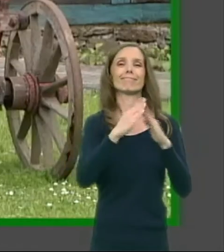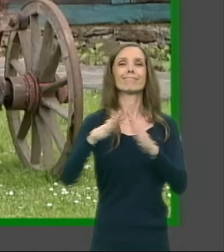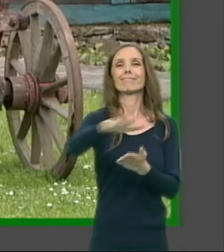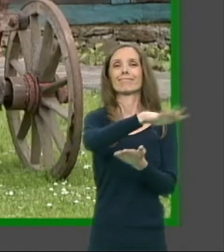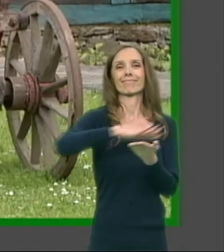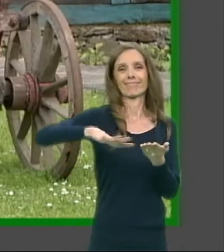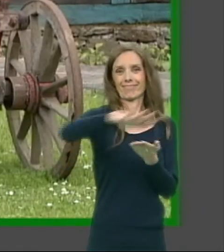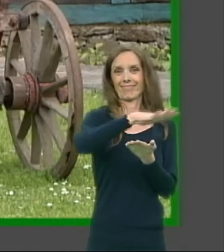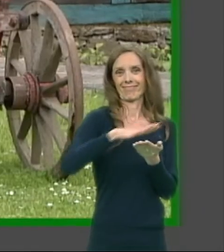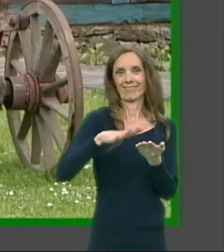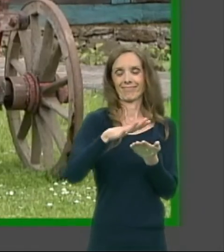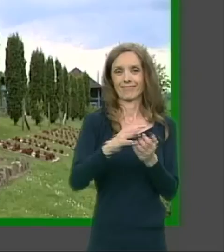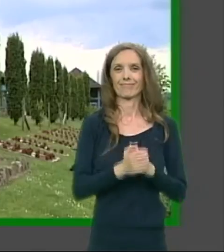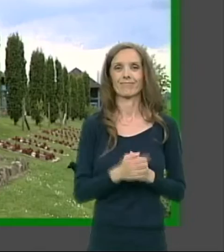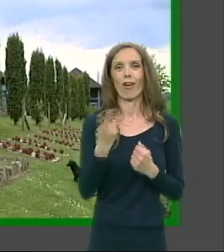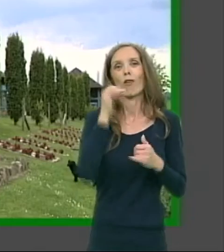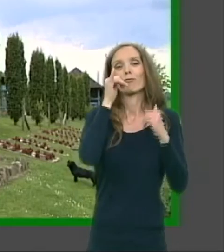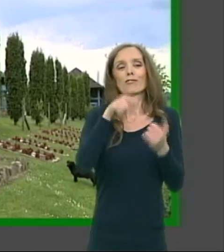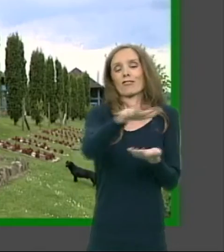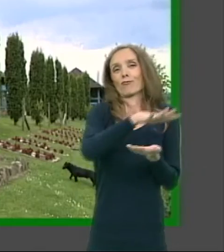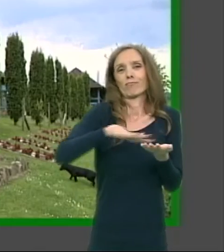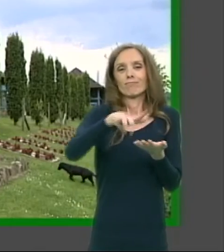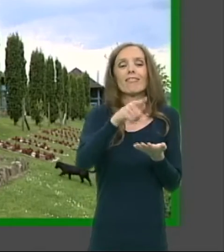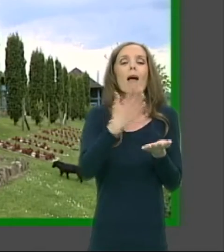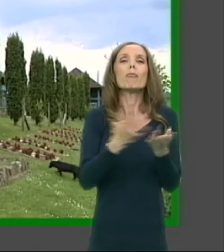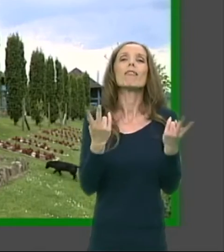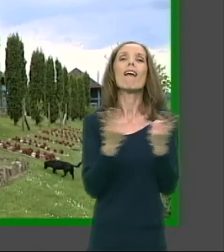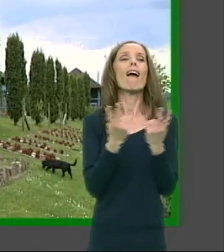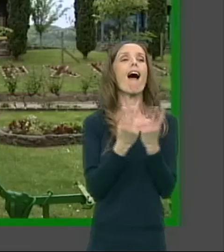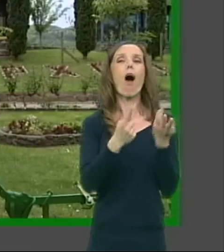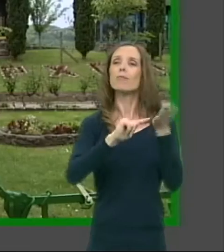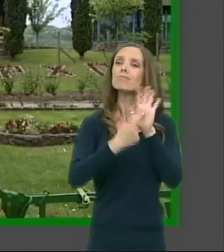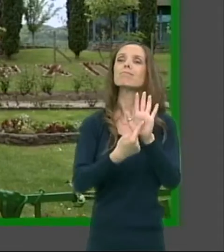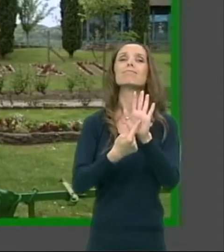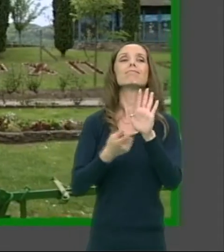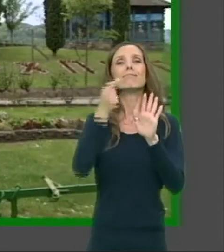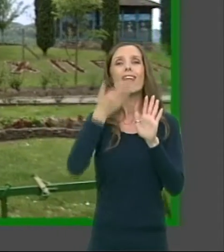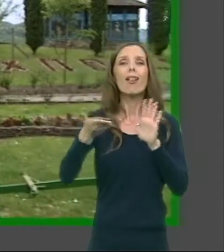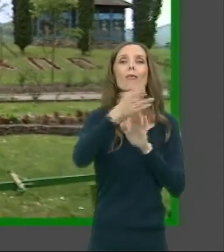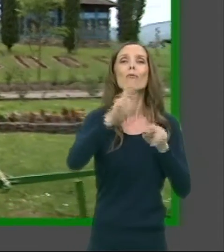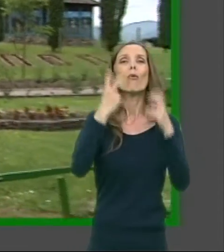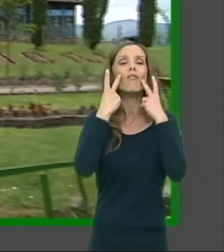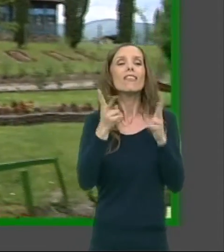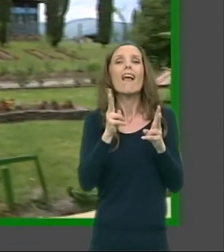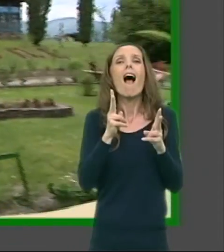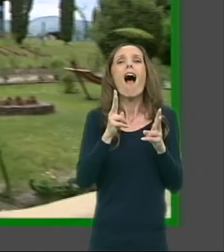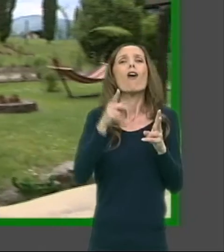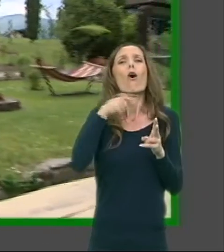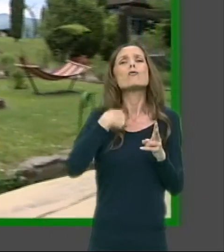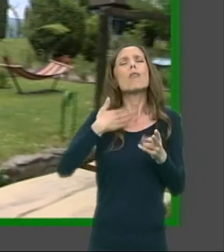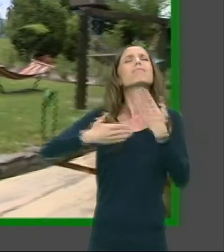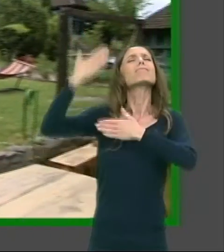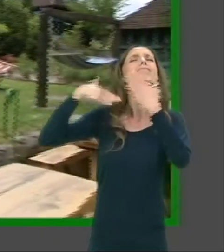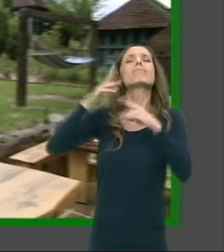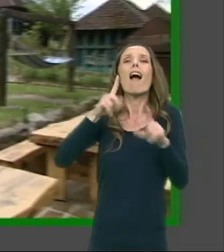kompleksom u početku, u stvari to bude jedna pokazna priča kako su i na koji način živjeli moji